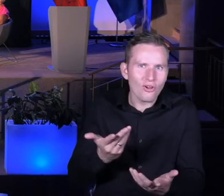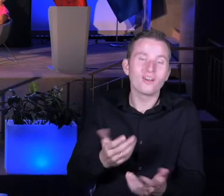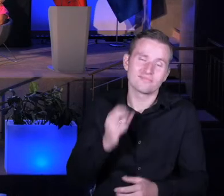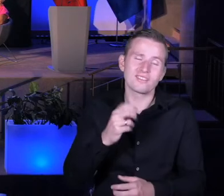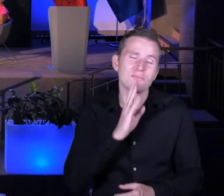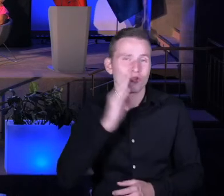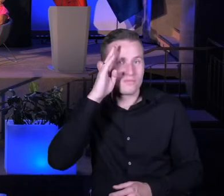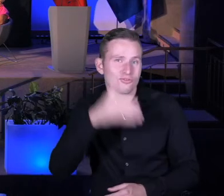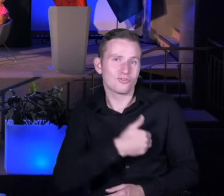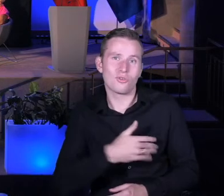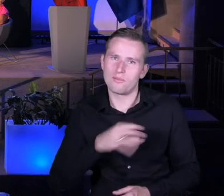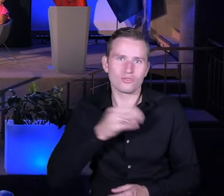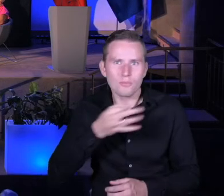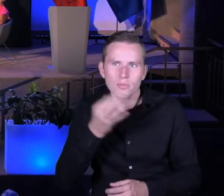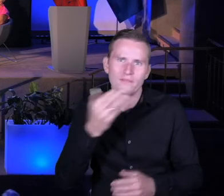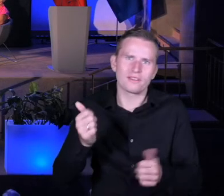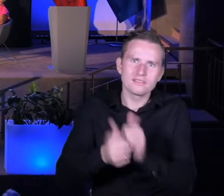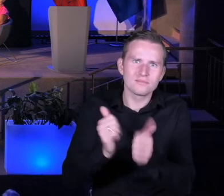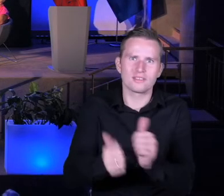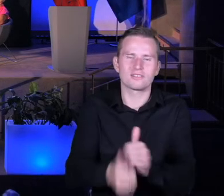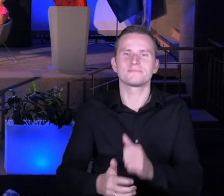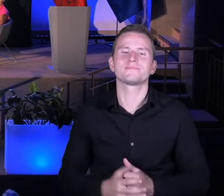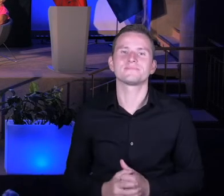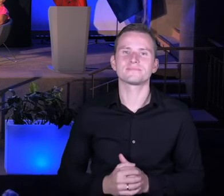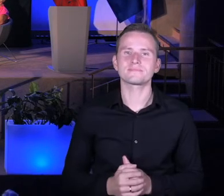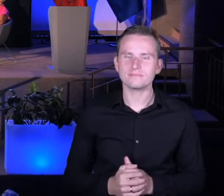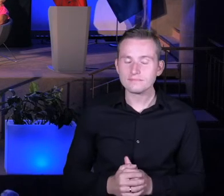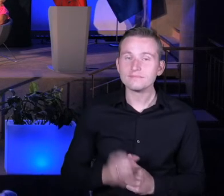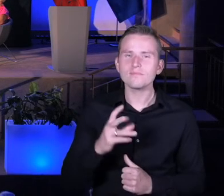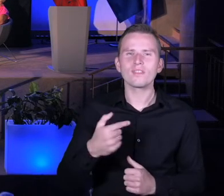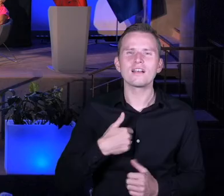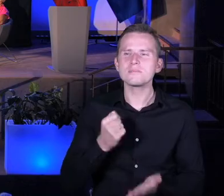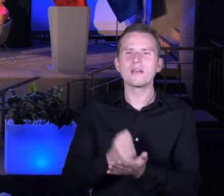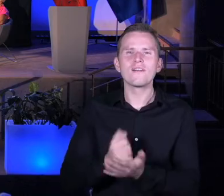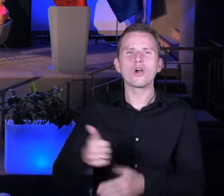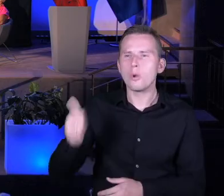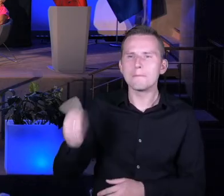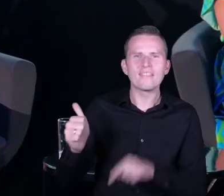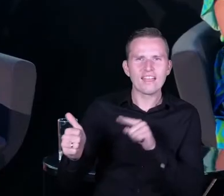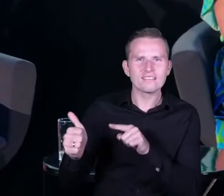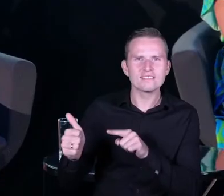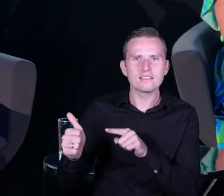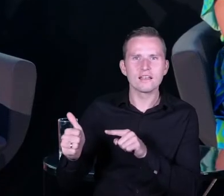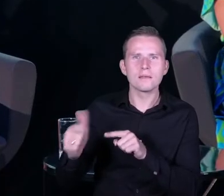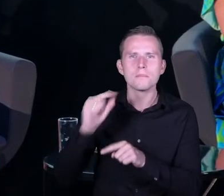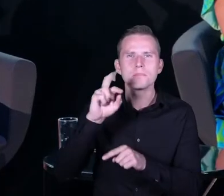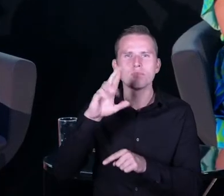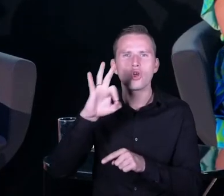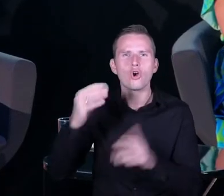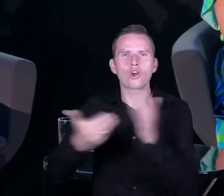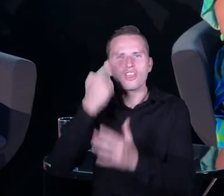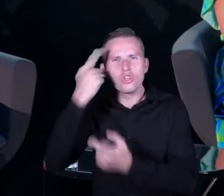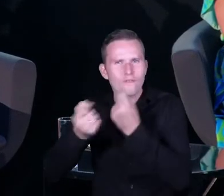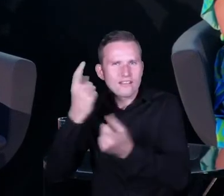szkoła. Ja troszkę odniosę się do właśnie tych kompetencji wywołanych przed chwilą, proinnowacyjnych, i o ile